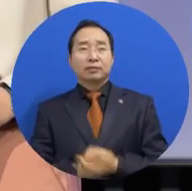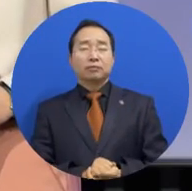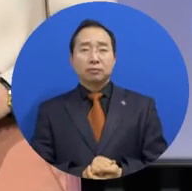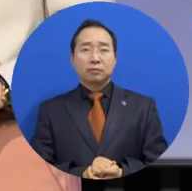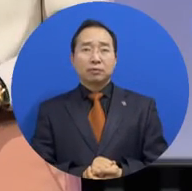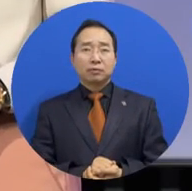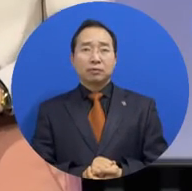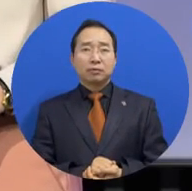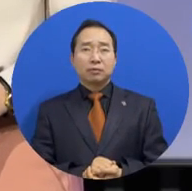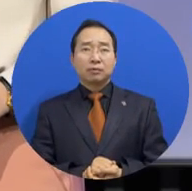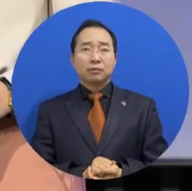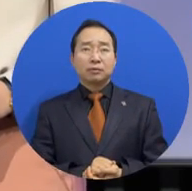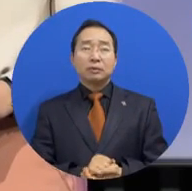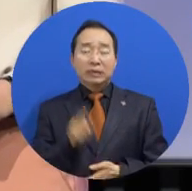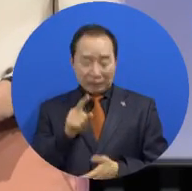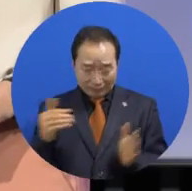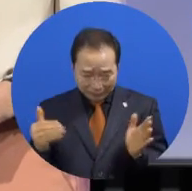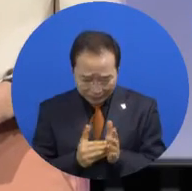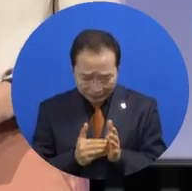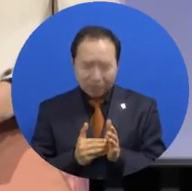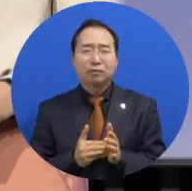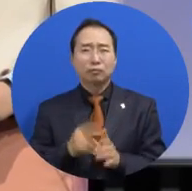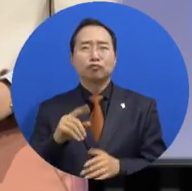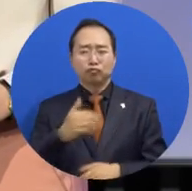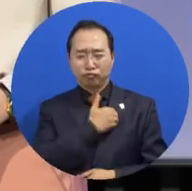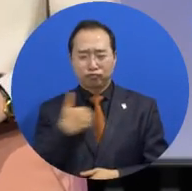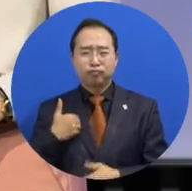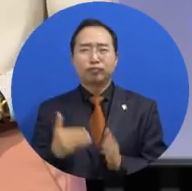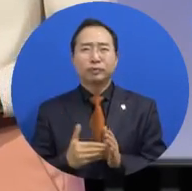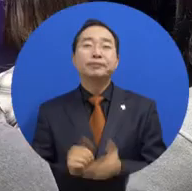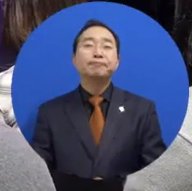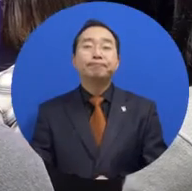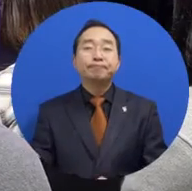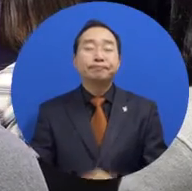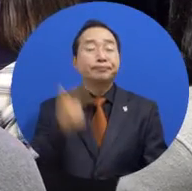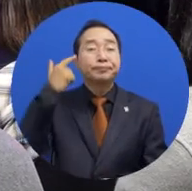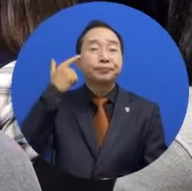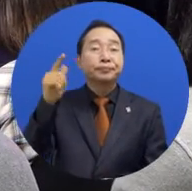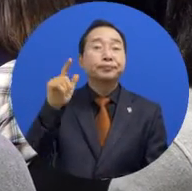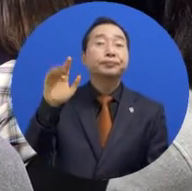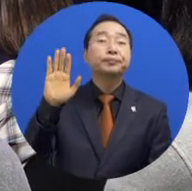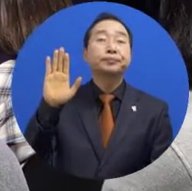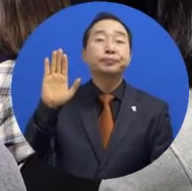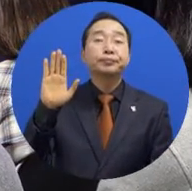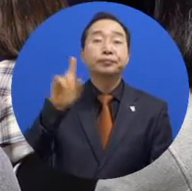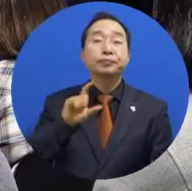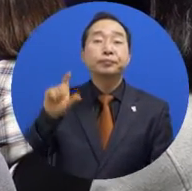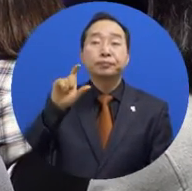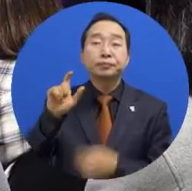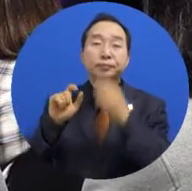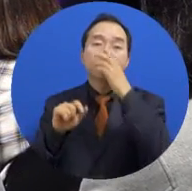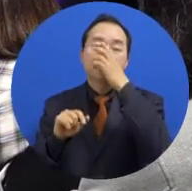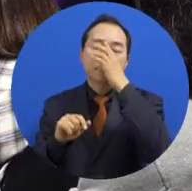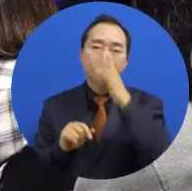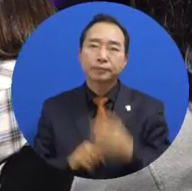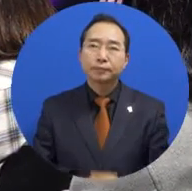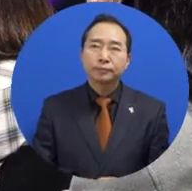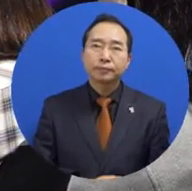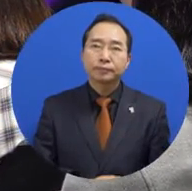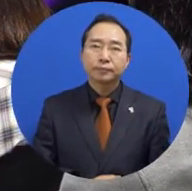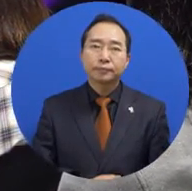사람들한테 읽어줬잖아. 이게 굉장한 자산입니다. 질문을 한 번 더 받아볼까 합니다.